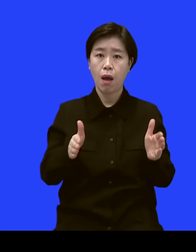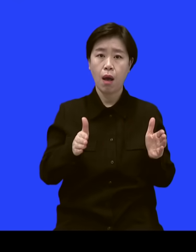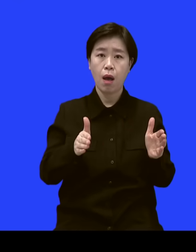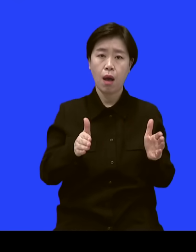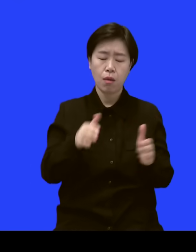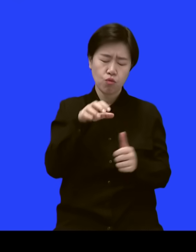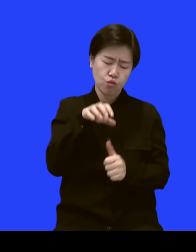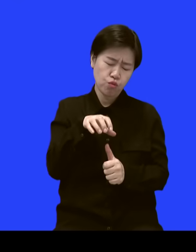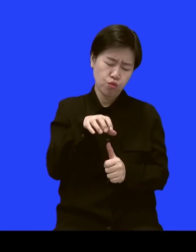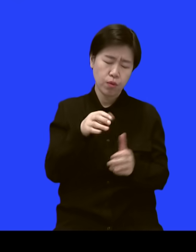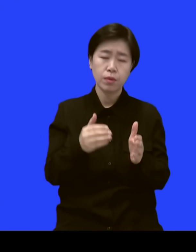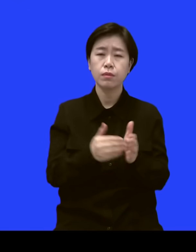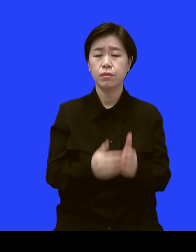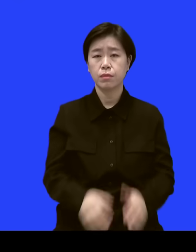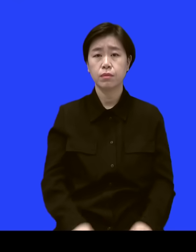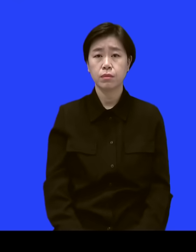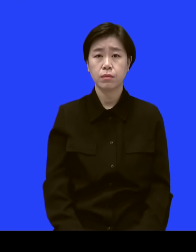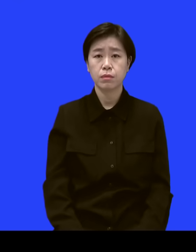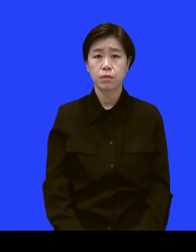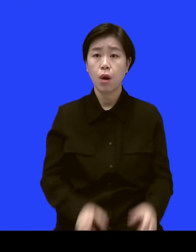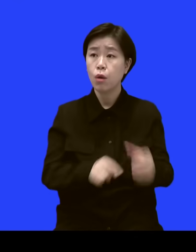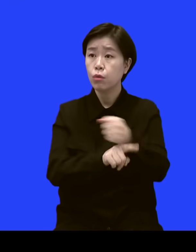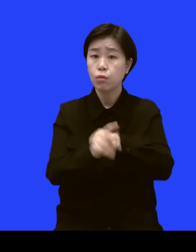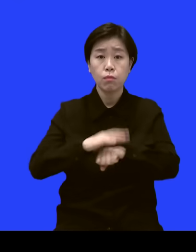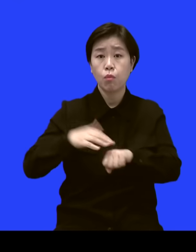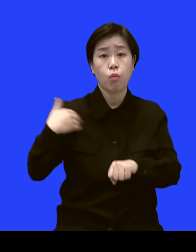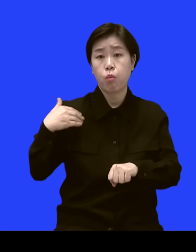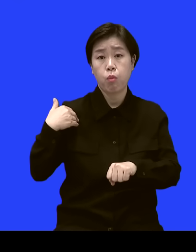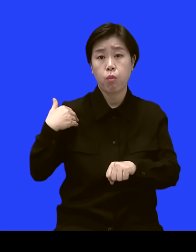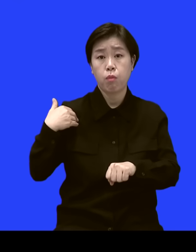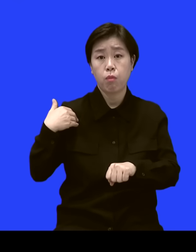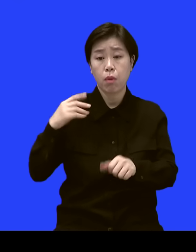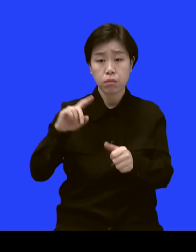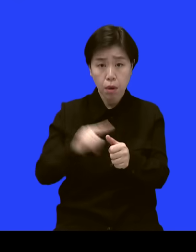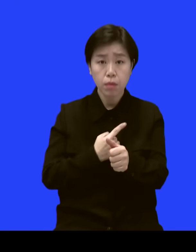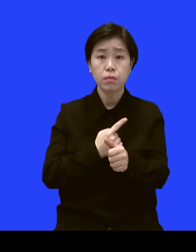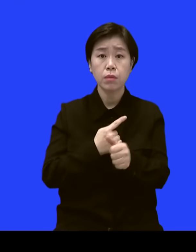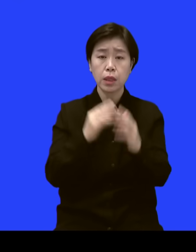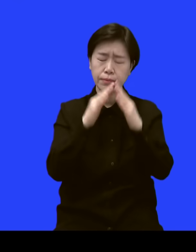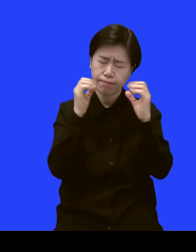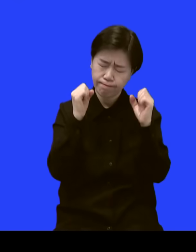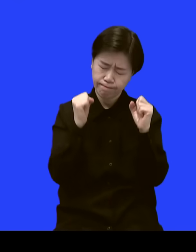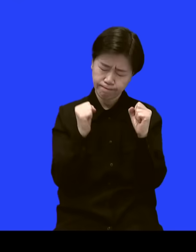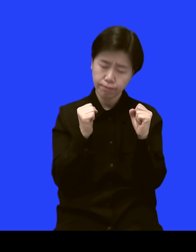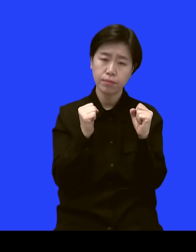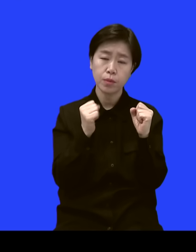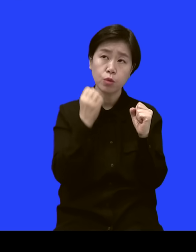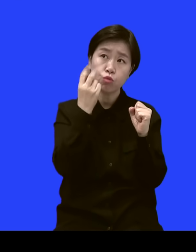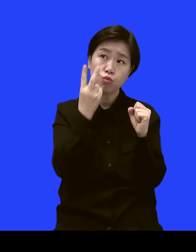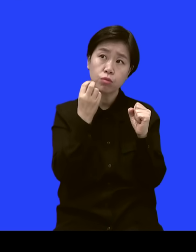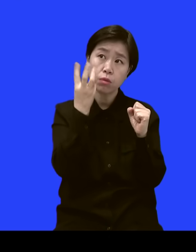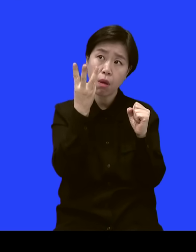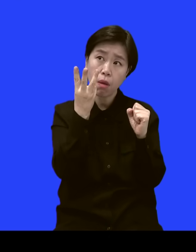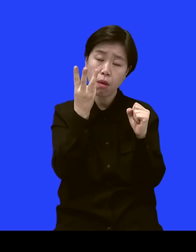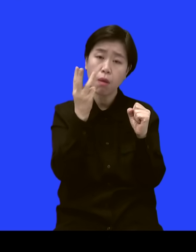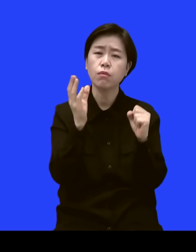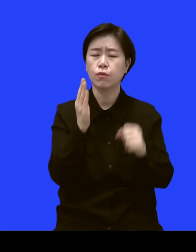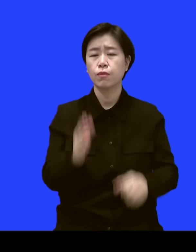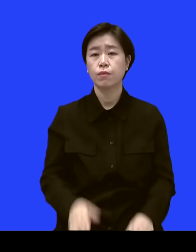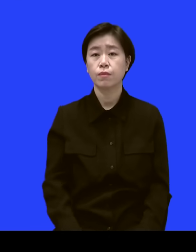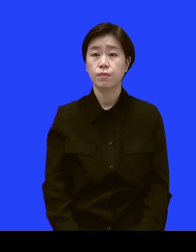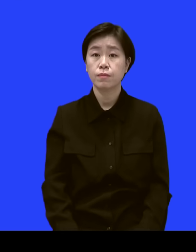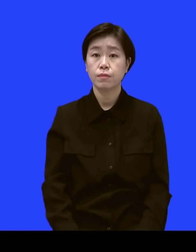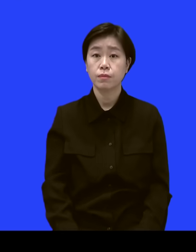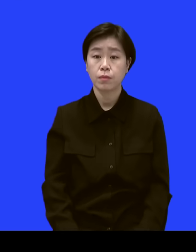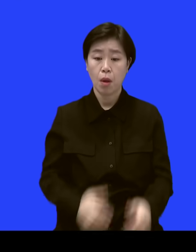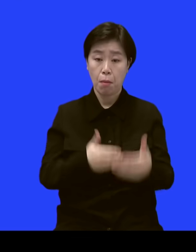몰랐어요. 그렇게 거의 정말 칩거를 했는데 한 2-3달 했던 것 같아요. 한 2-3달 정도